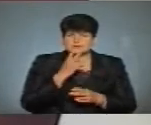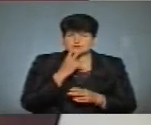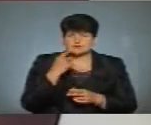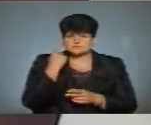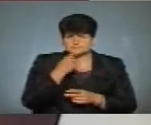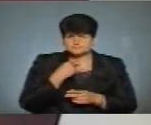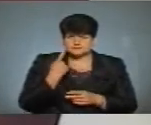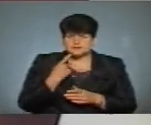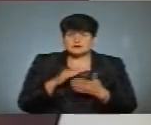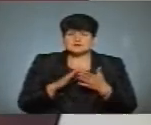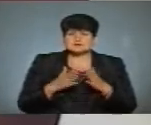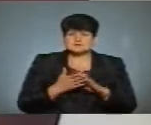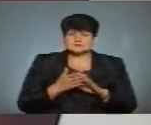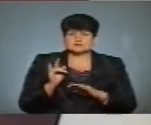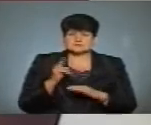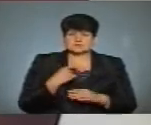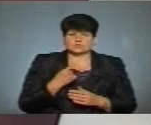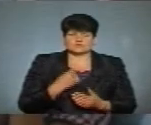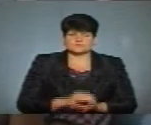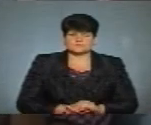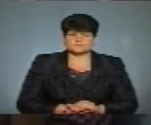її обличчя. Про стан сина говорить так.